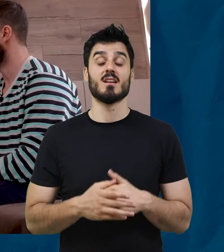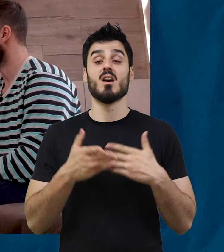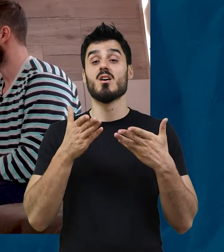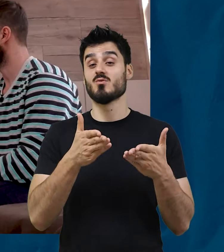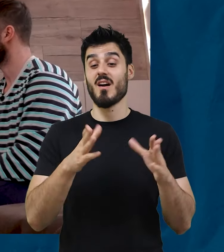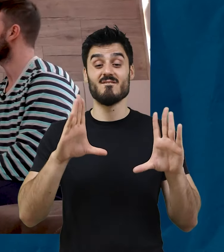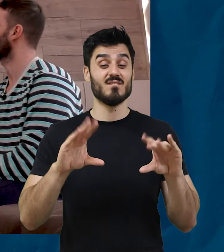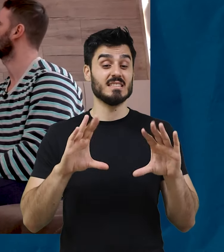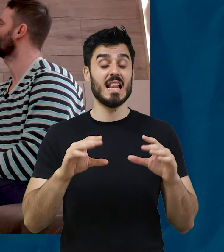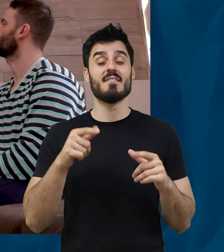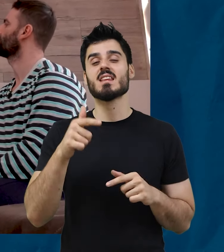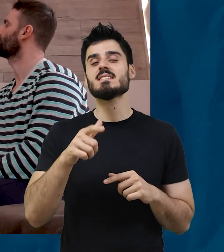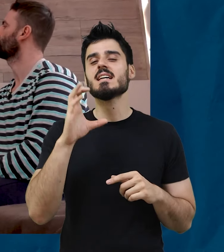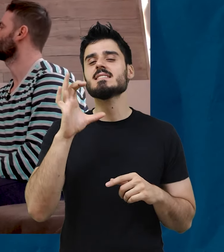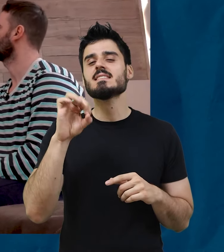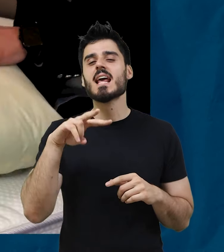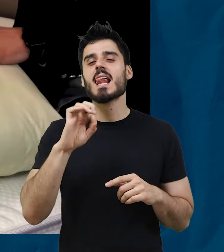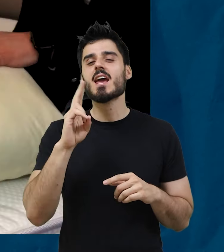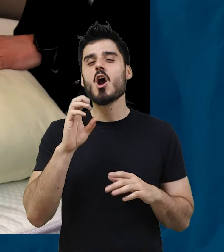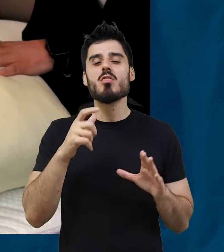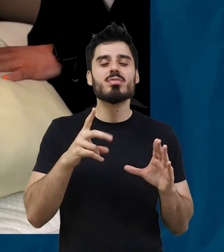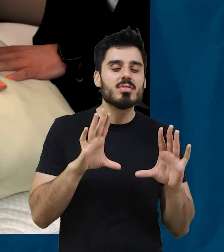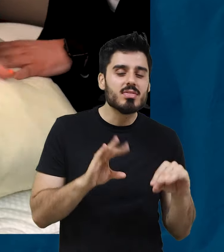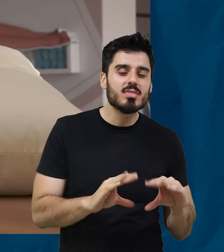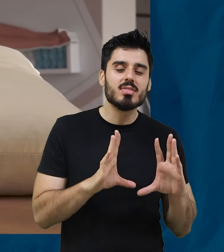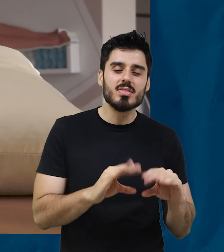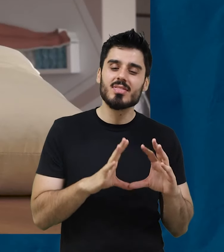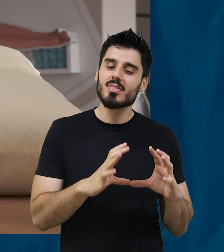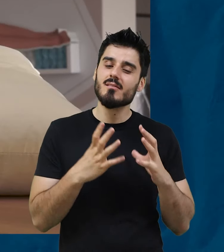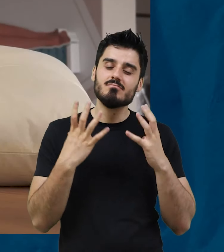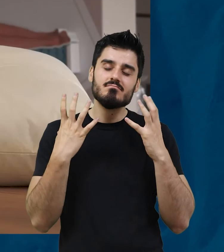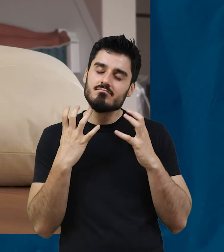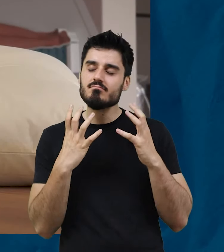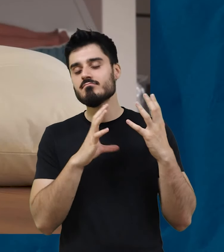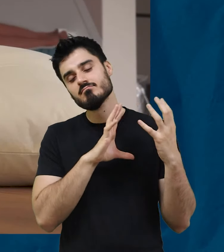Това е възглавница с силиконови влакна, анатомична.